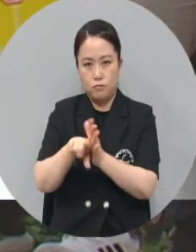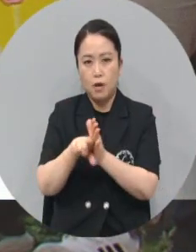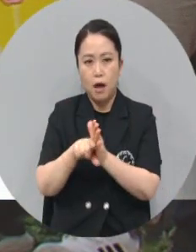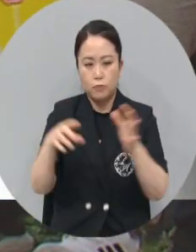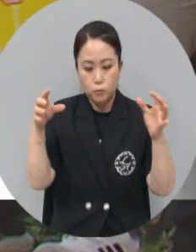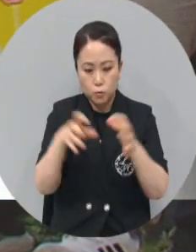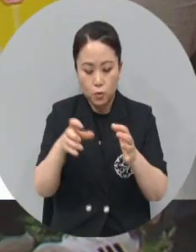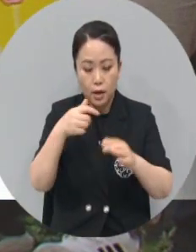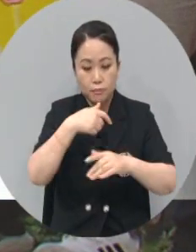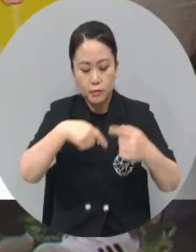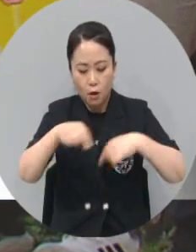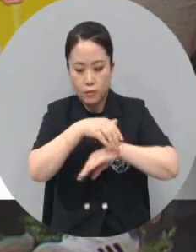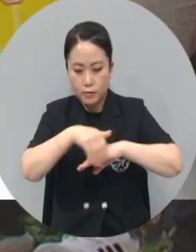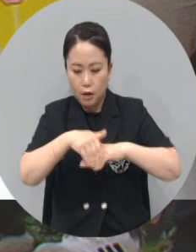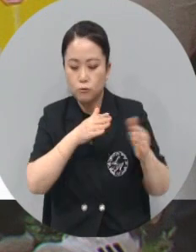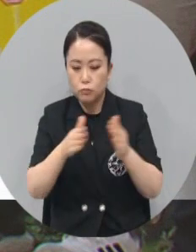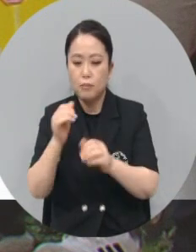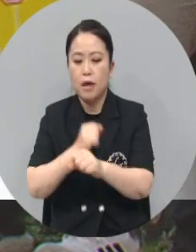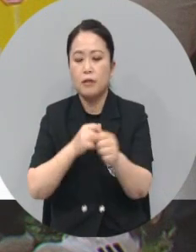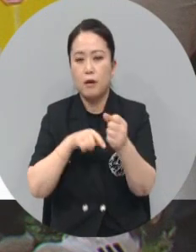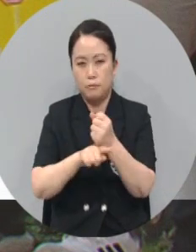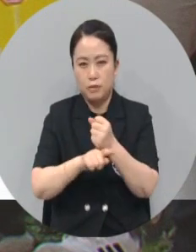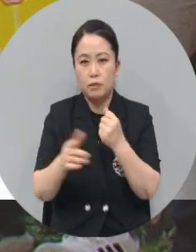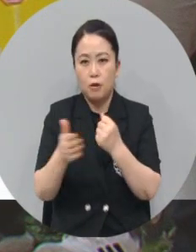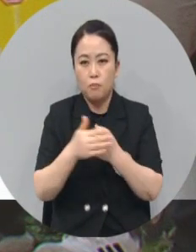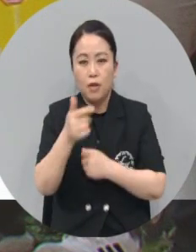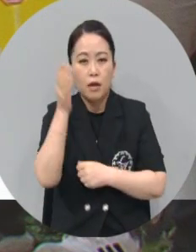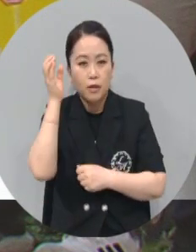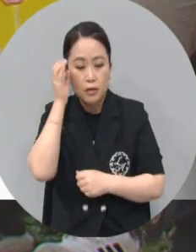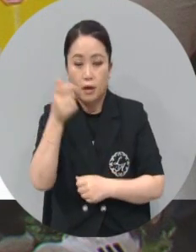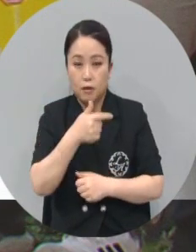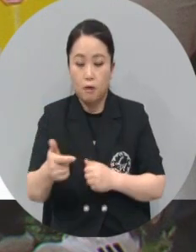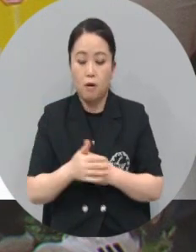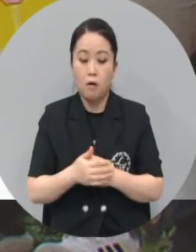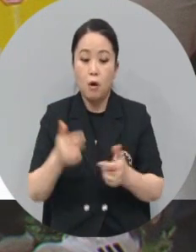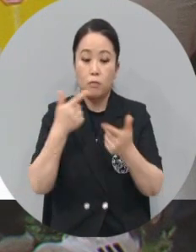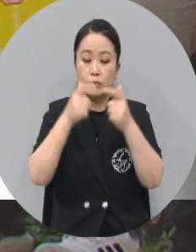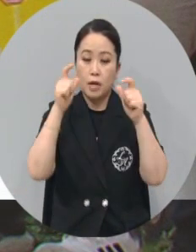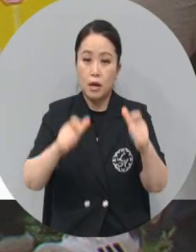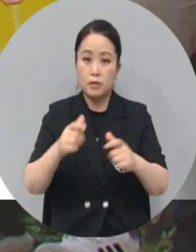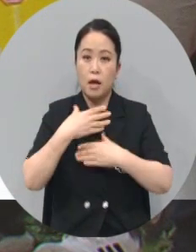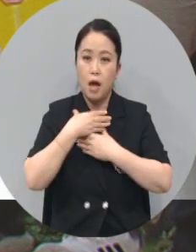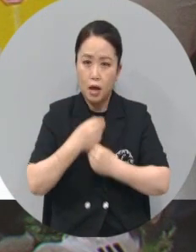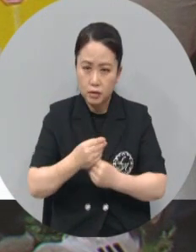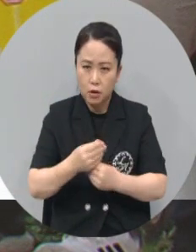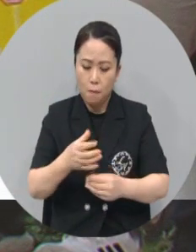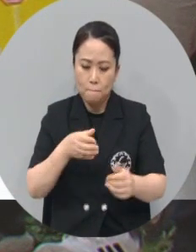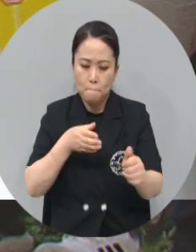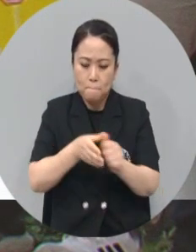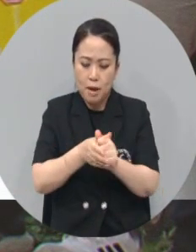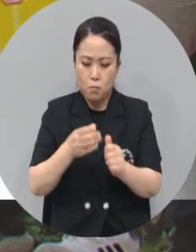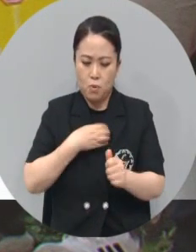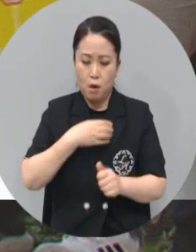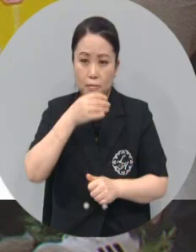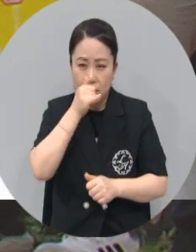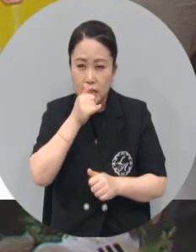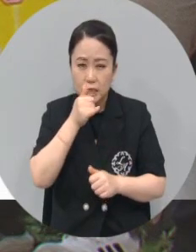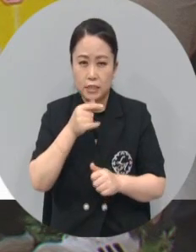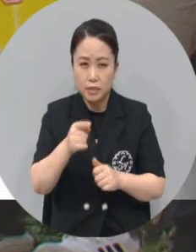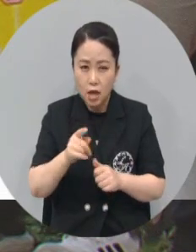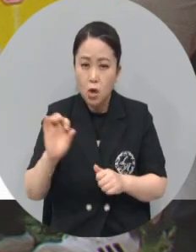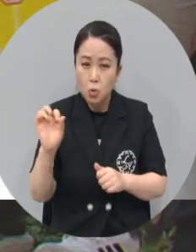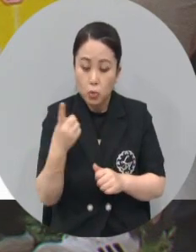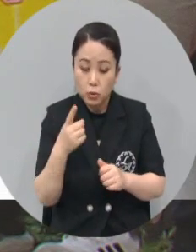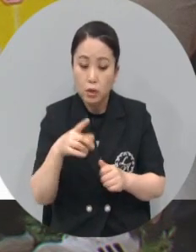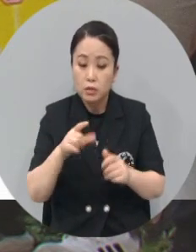의미에서 기대감이 높은데요. 부산에서 안전을 위협하는 위기요소들을 선제적으로 발굴하는 등 기존